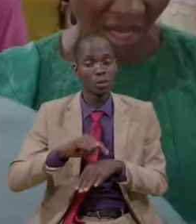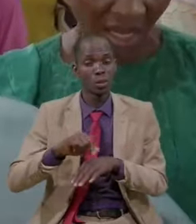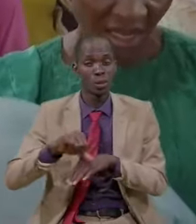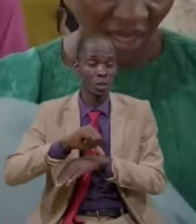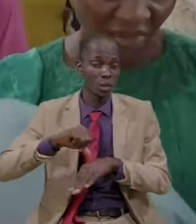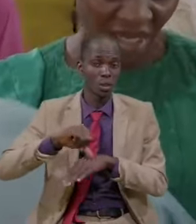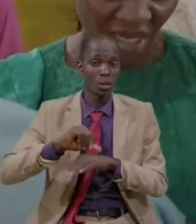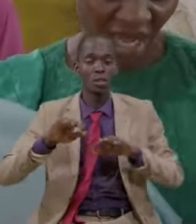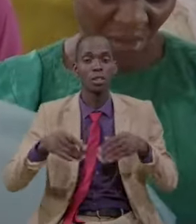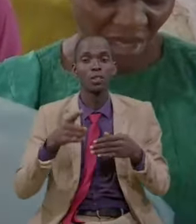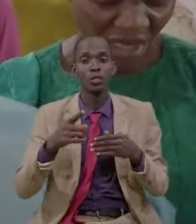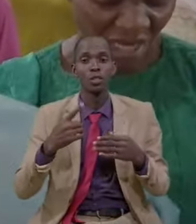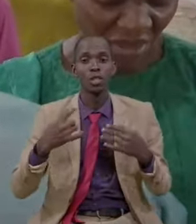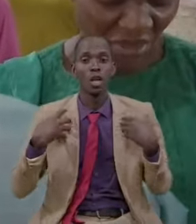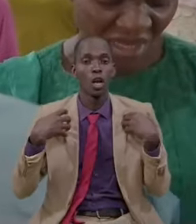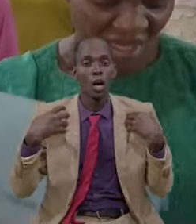l'audace.